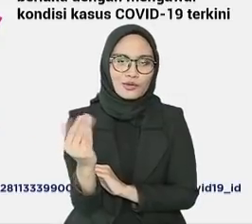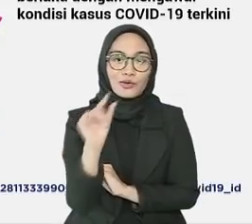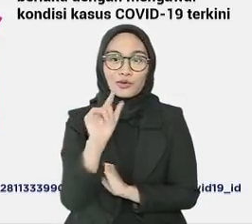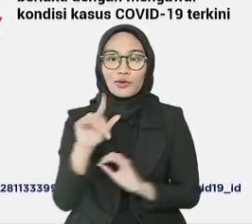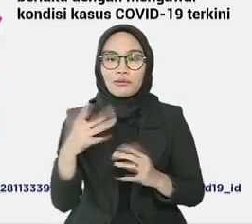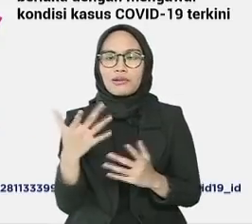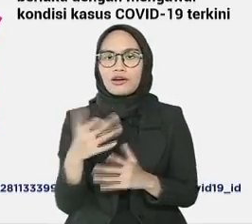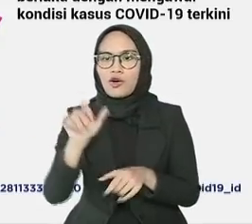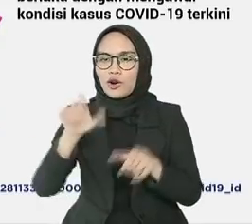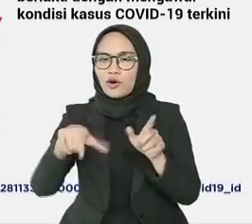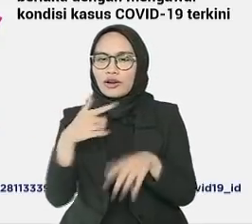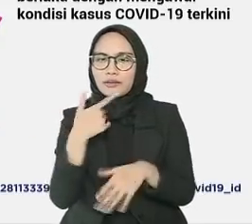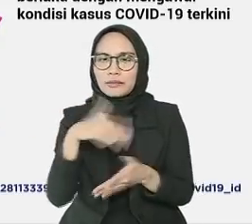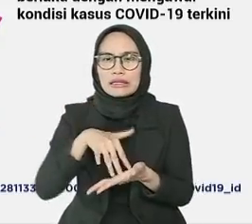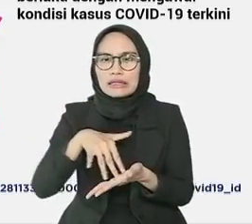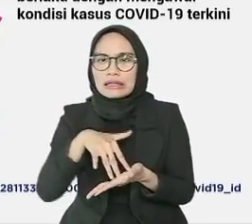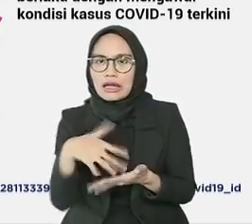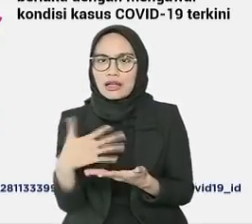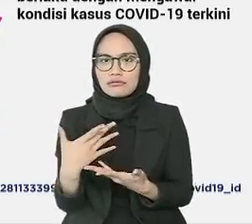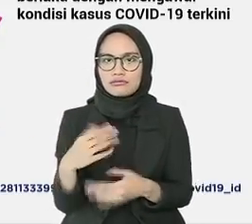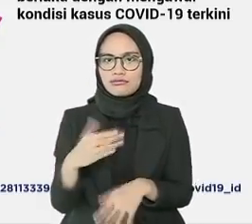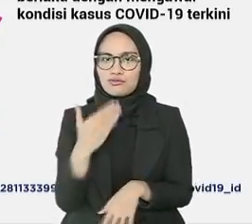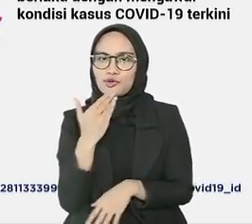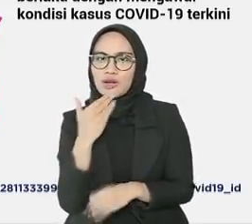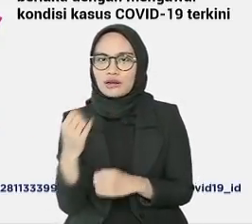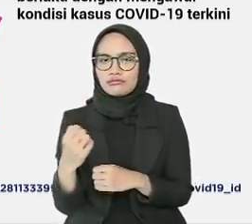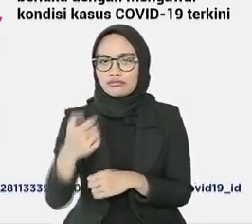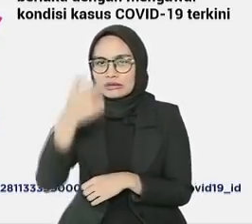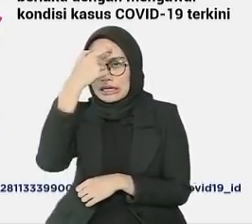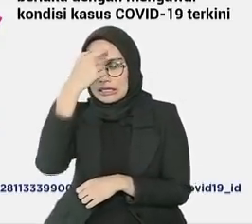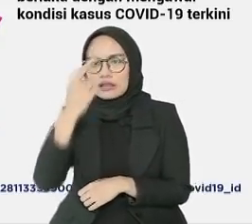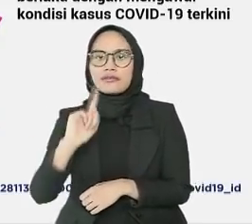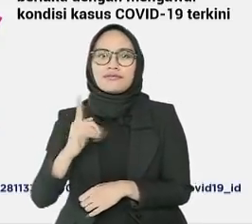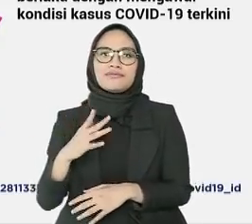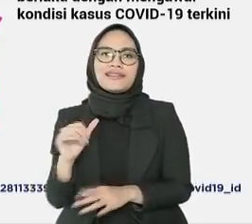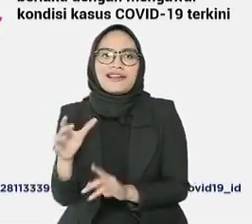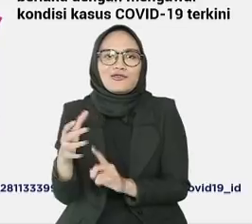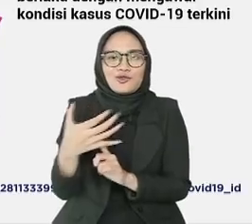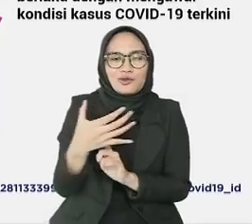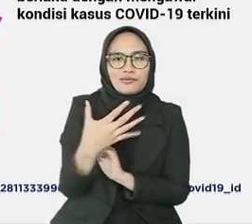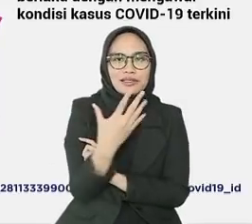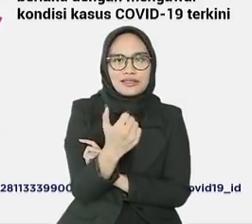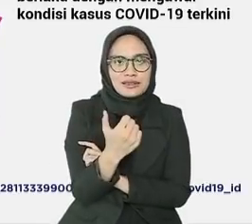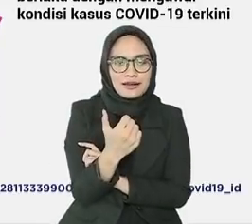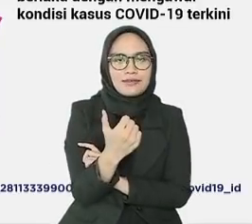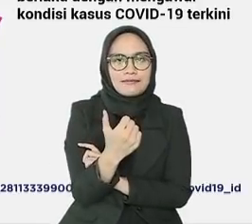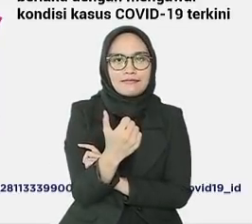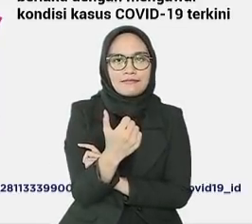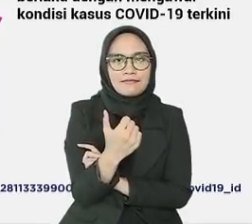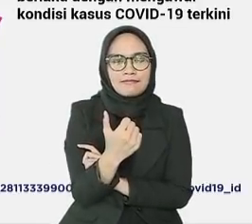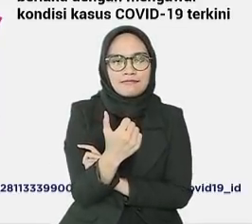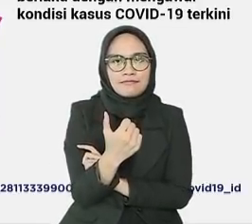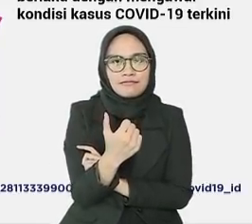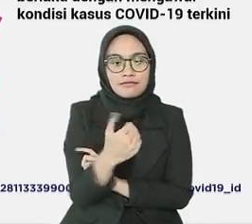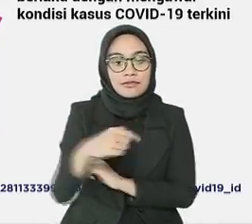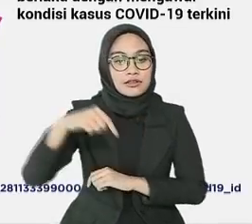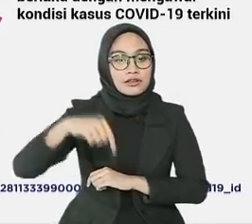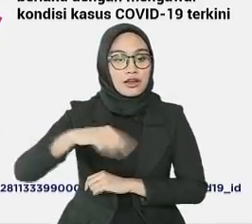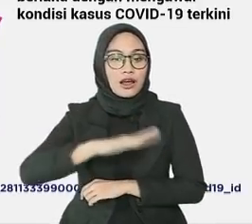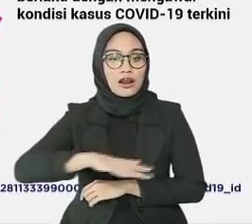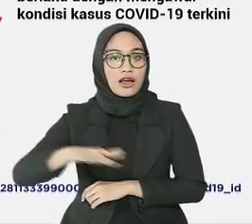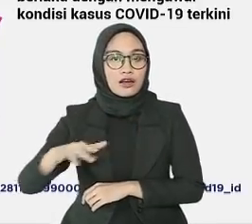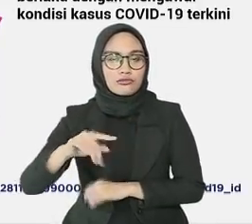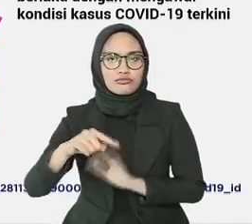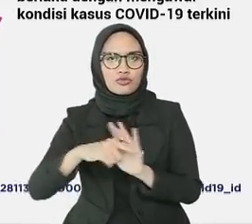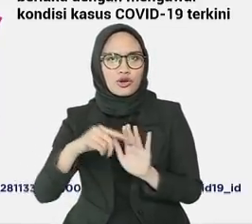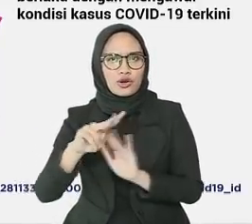rentan. Dengan segera divaksin, orang-orang yang tidak bisa divaksin, misalnya untuk saat ini anak kurang dari 12 tahun